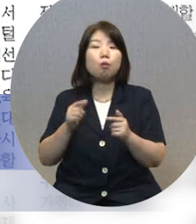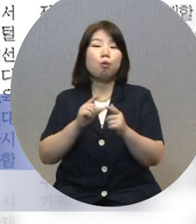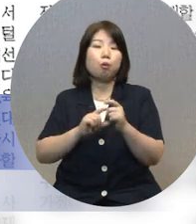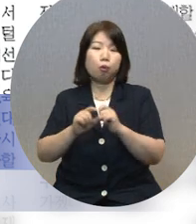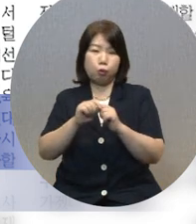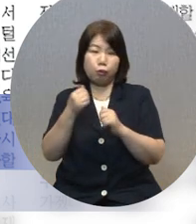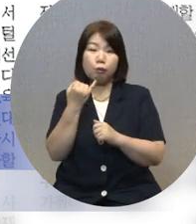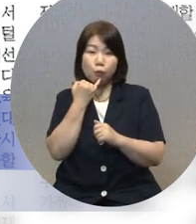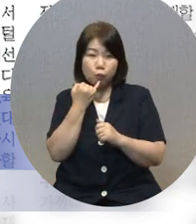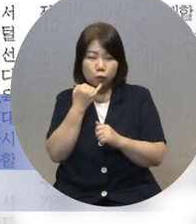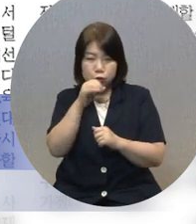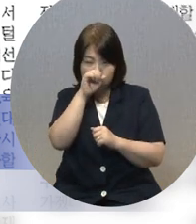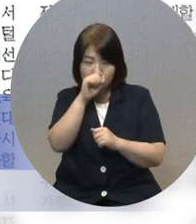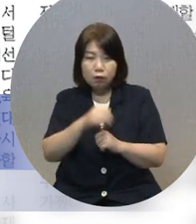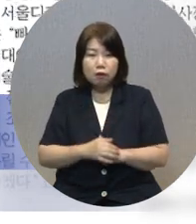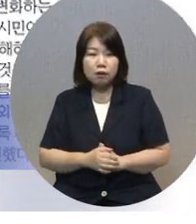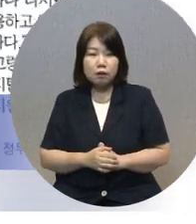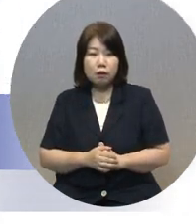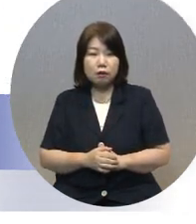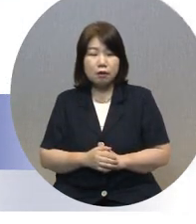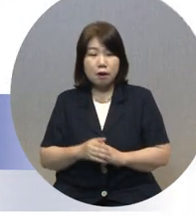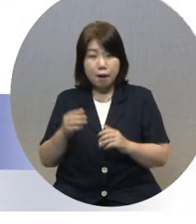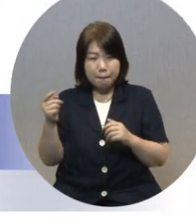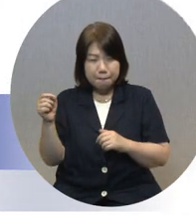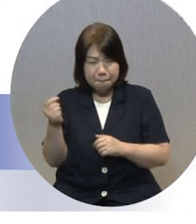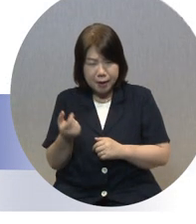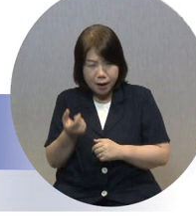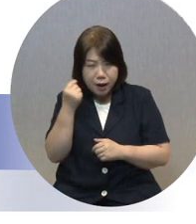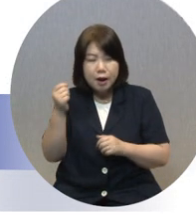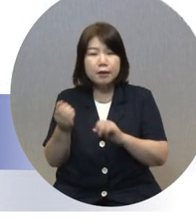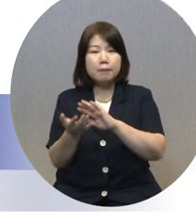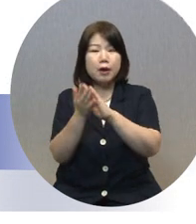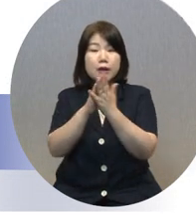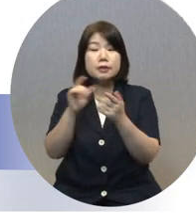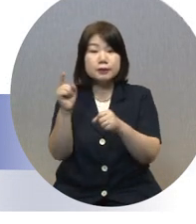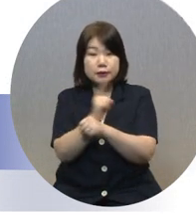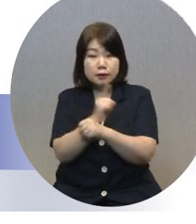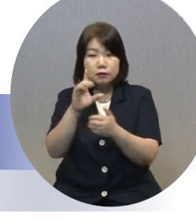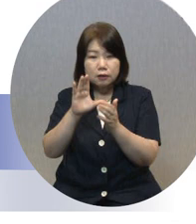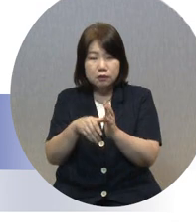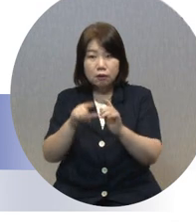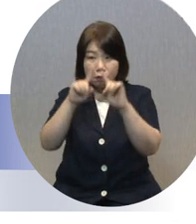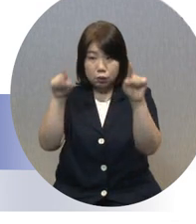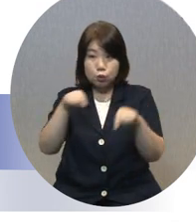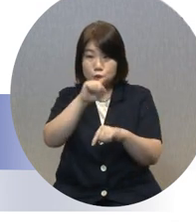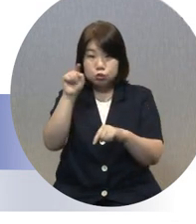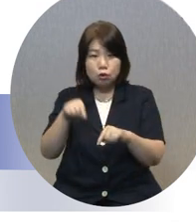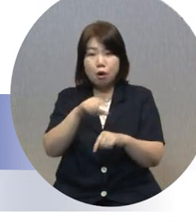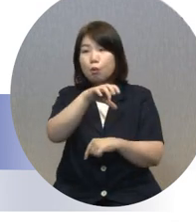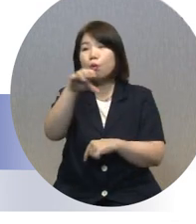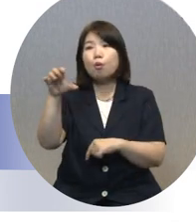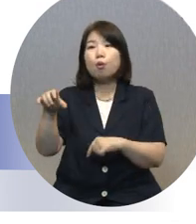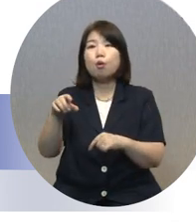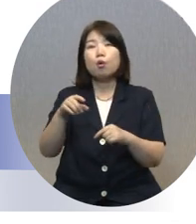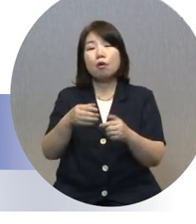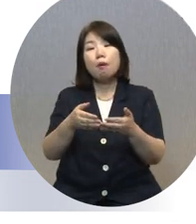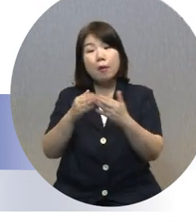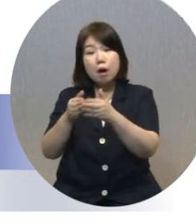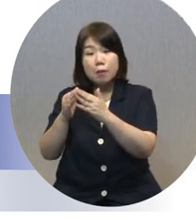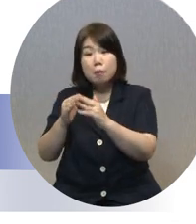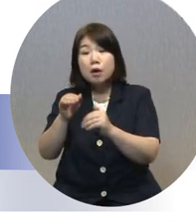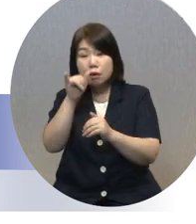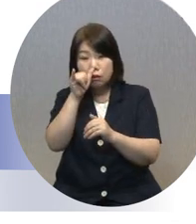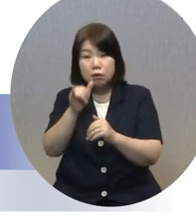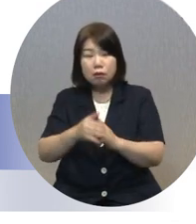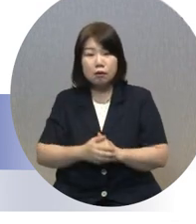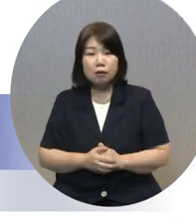긍정적이라는 해석을 하고 있습니다 아 빠르게 변화하는 디지털 전환 시대 키오스크는 이제 어디서든 쉽게 볼